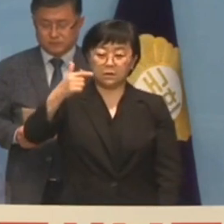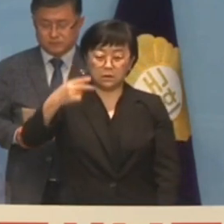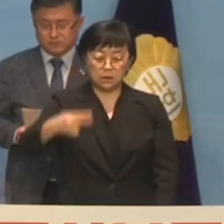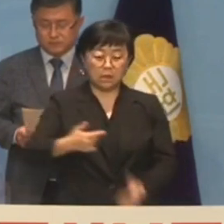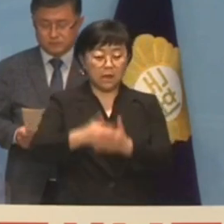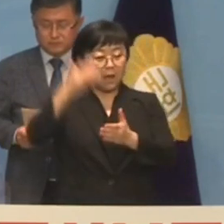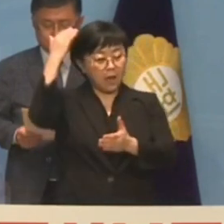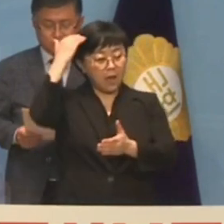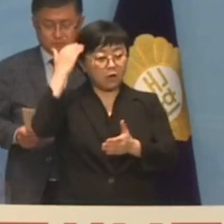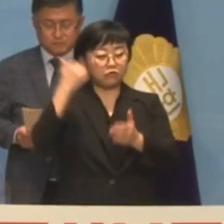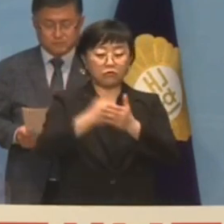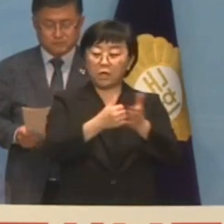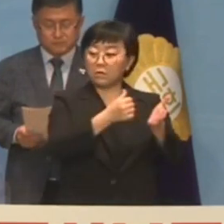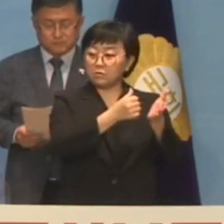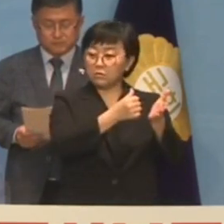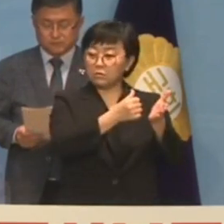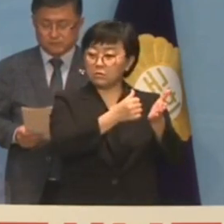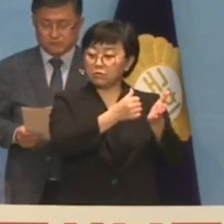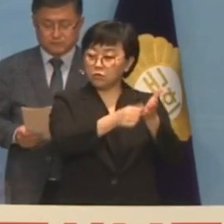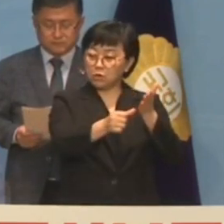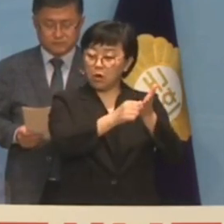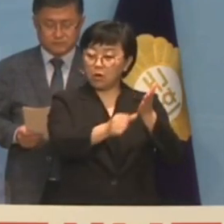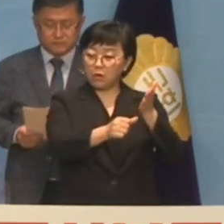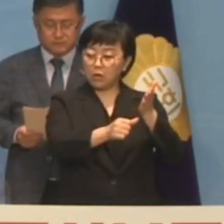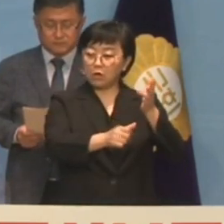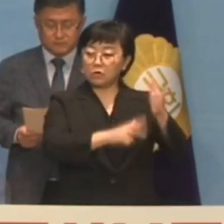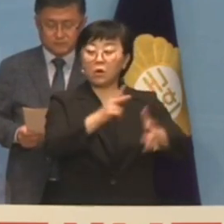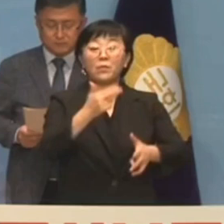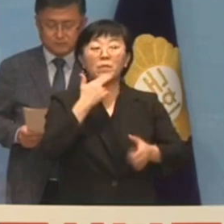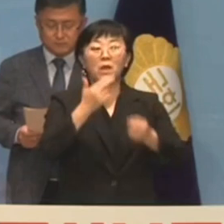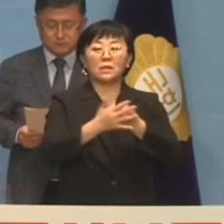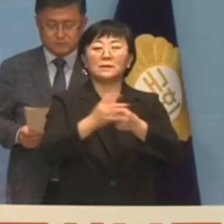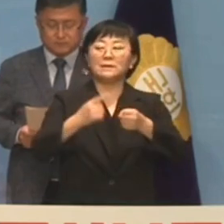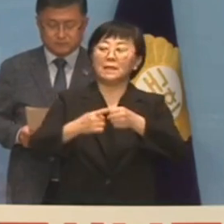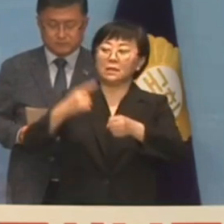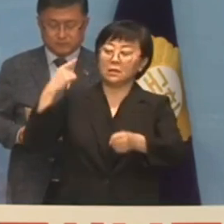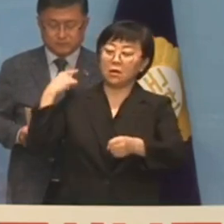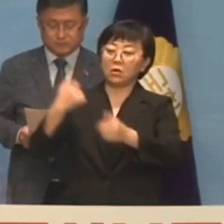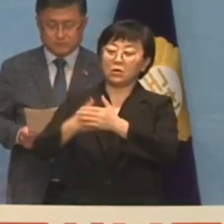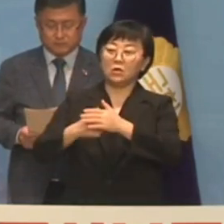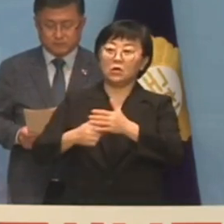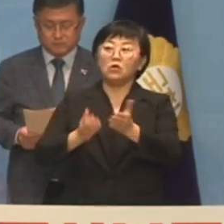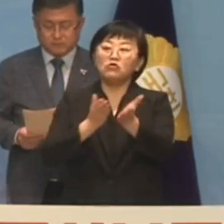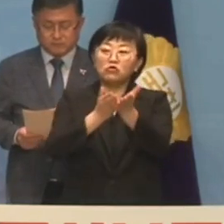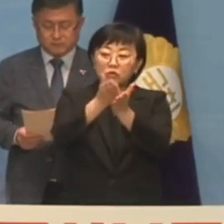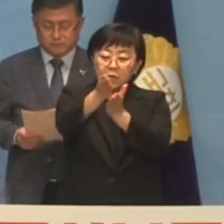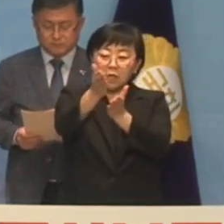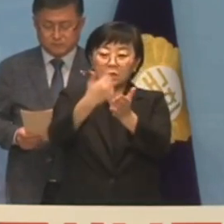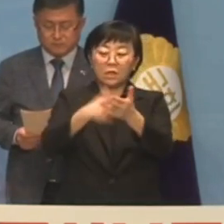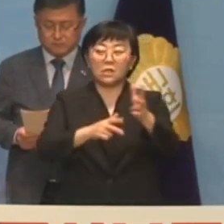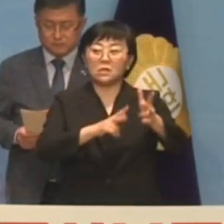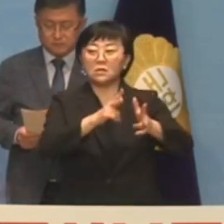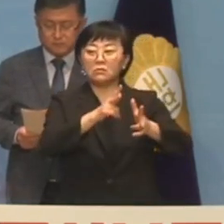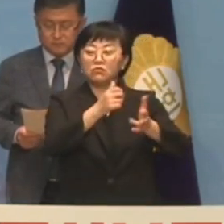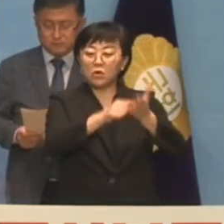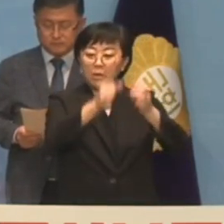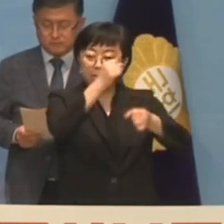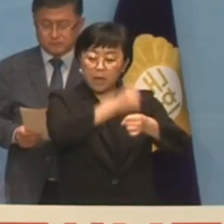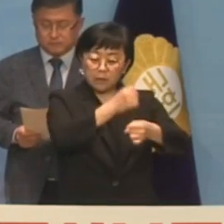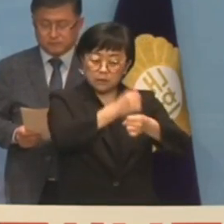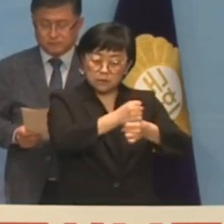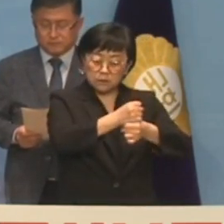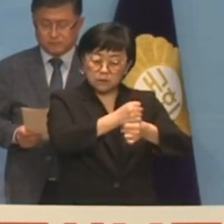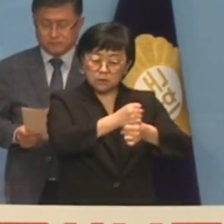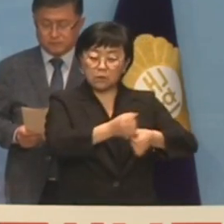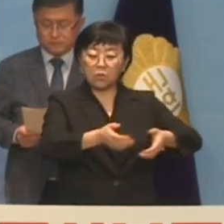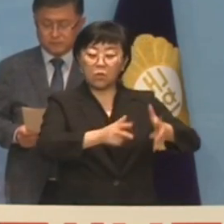국내 생산 공정을 두고 있지 않다가 작년 초 군산에 생산 공장 조성 계획을